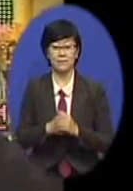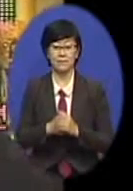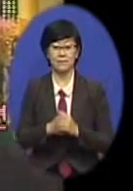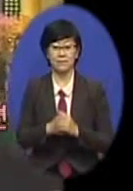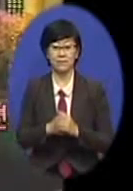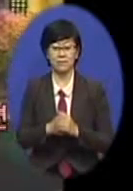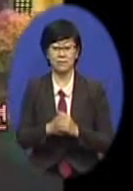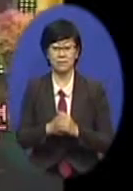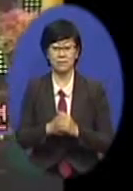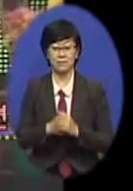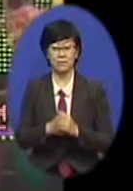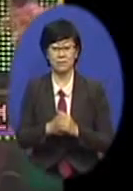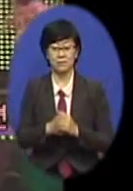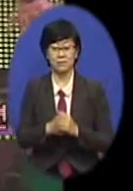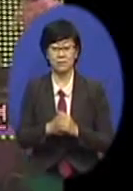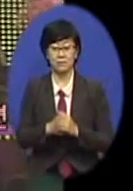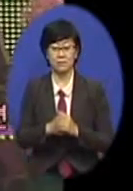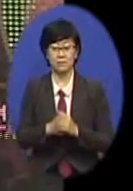번져가네.